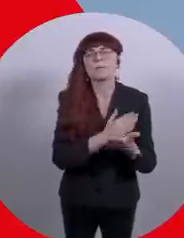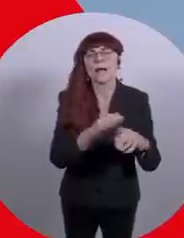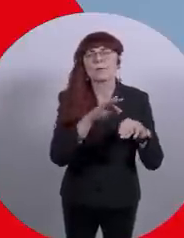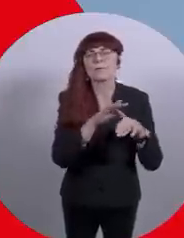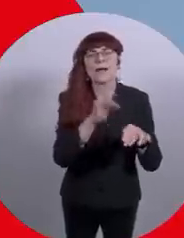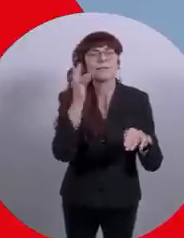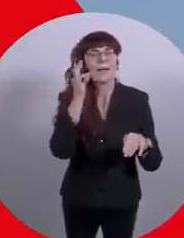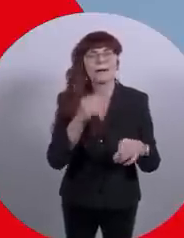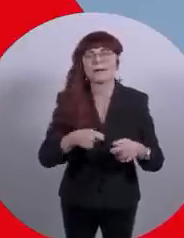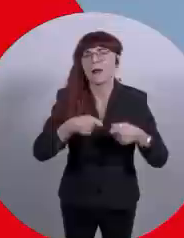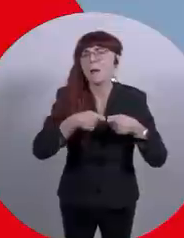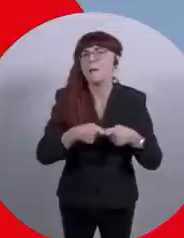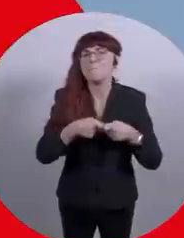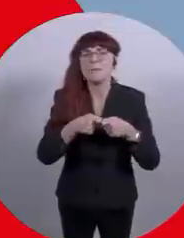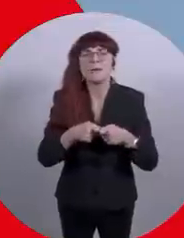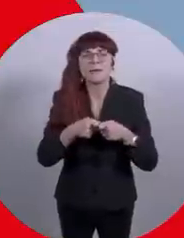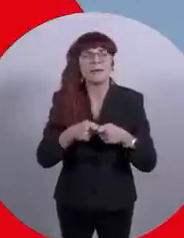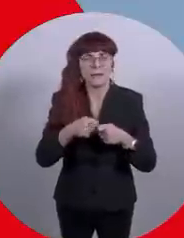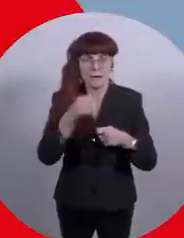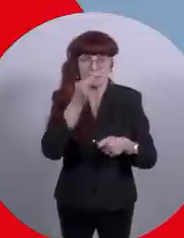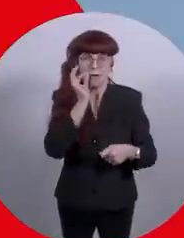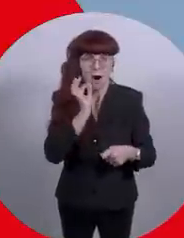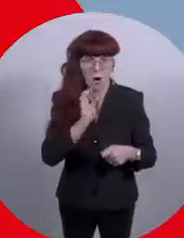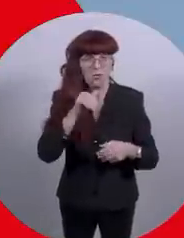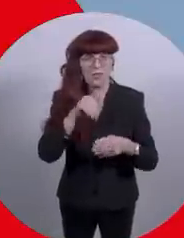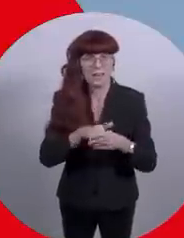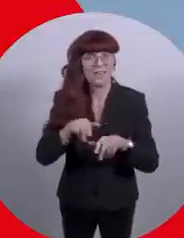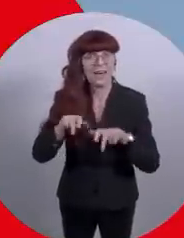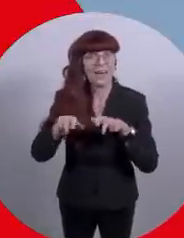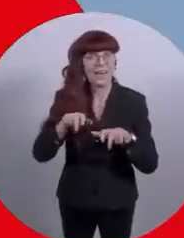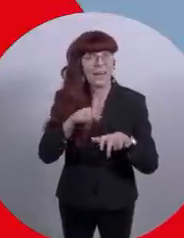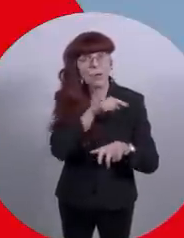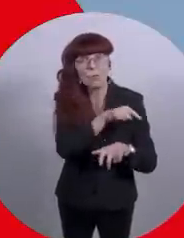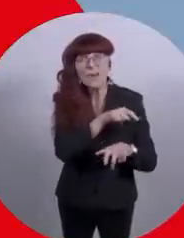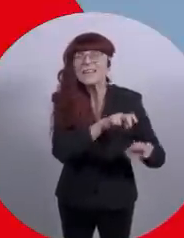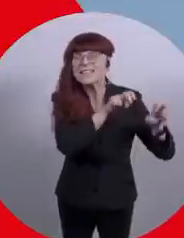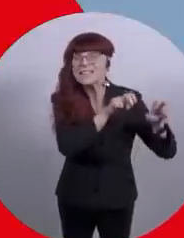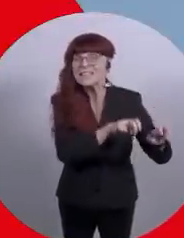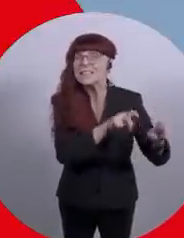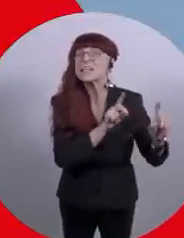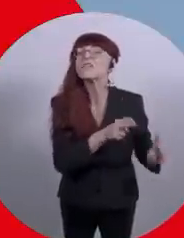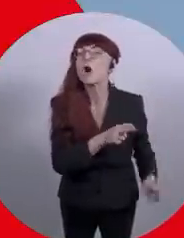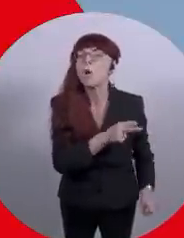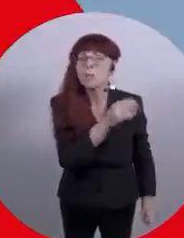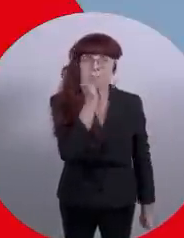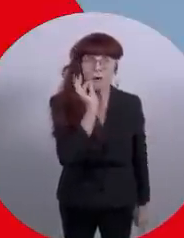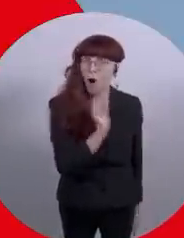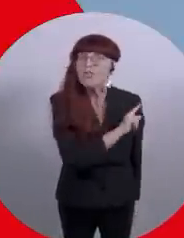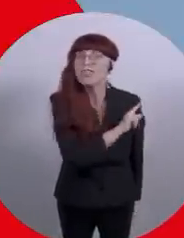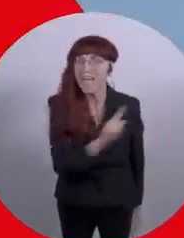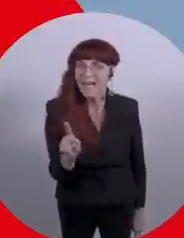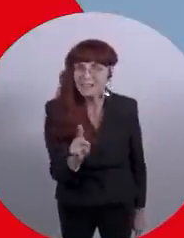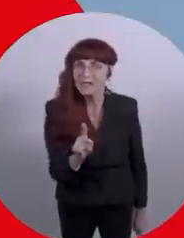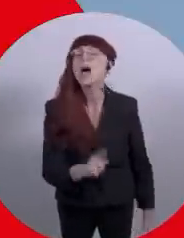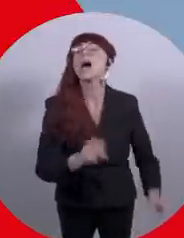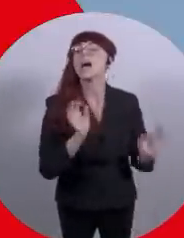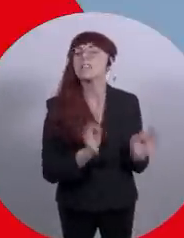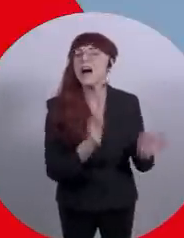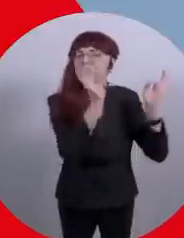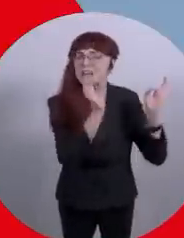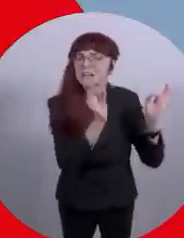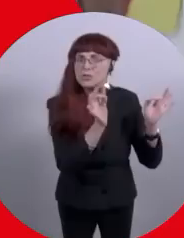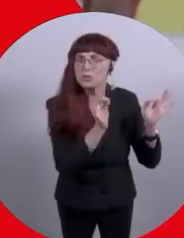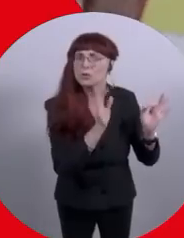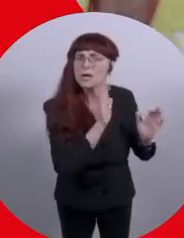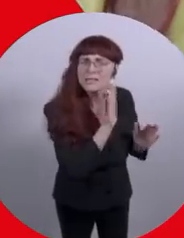unsere Landesrätin die sitzen dort weil sie qualifiziert sind die sitzen dort wenn sie aus können